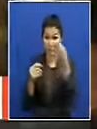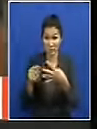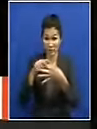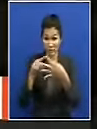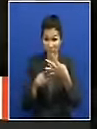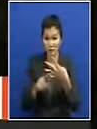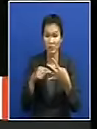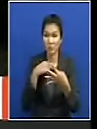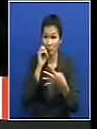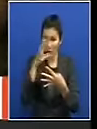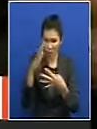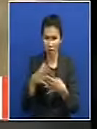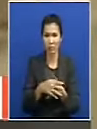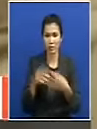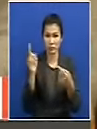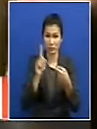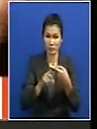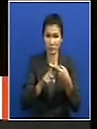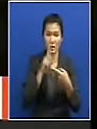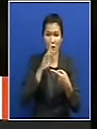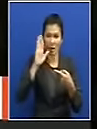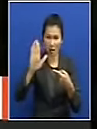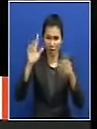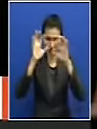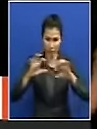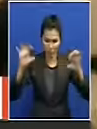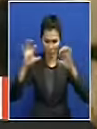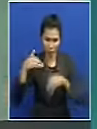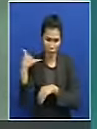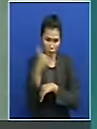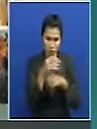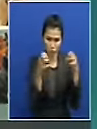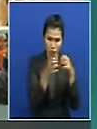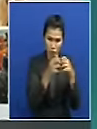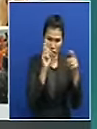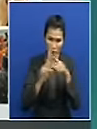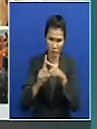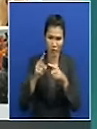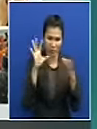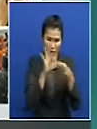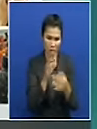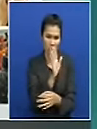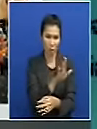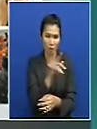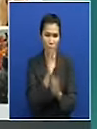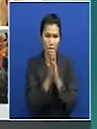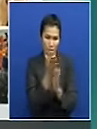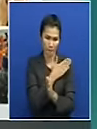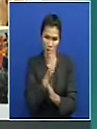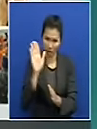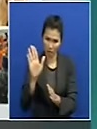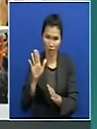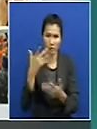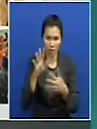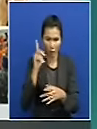ครู่นี้คุณนรินทร์ได้เสนอไปข้อแรกก็คือห้ามหน่วยงานภาครัฐเข้ามาก้าวก่ายเกี่ยวกับเรื่องทางสงฆ์และขอให้ช่วยทำหน้า